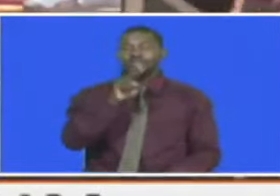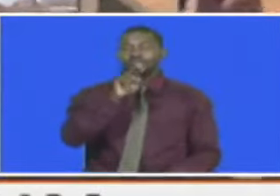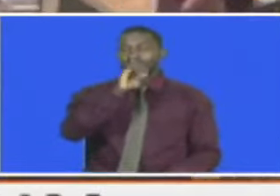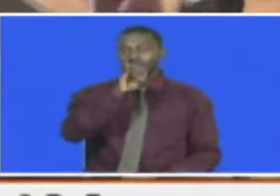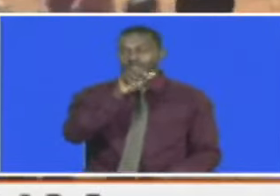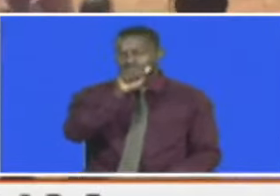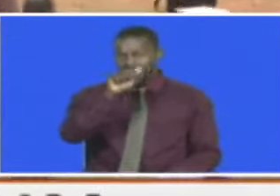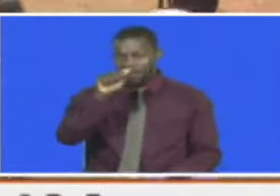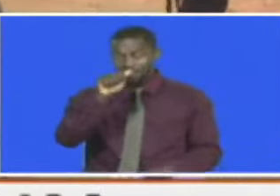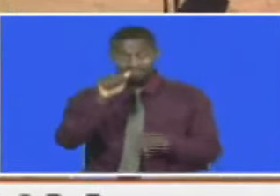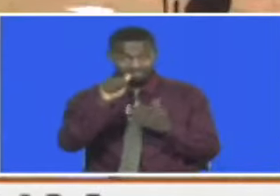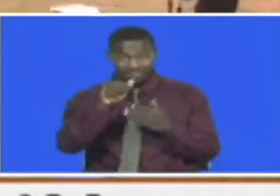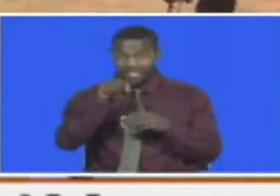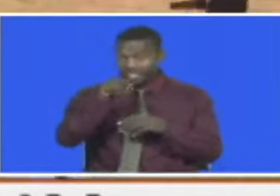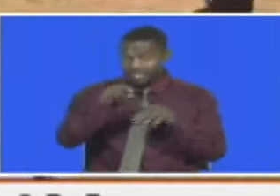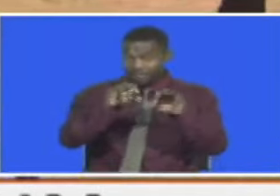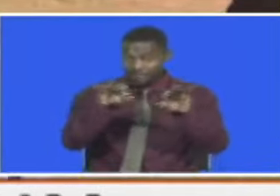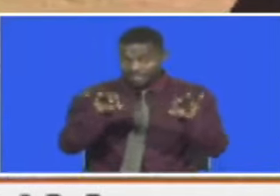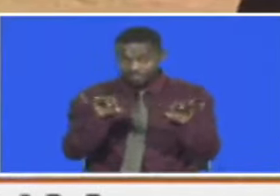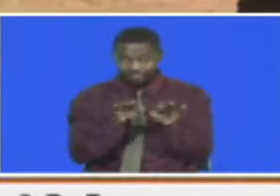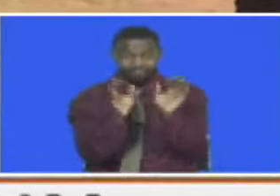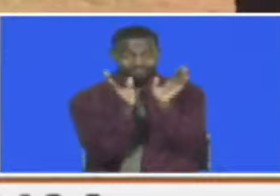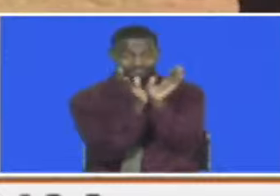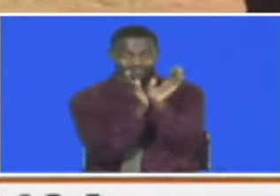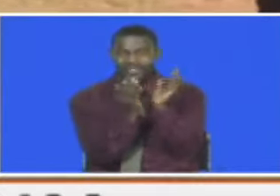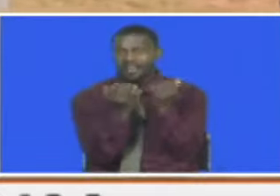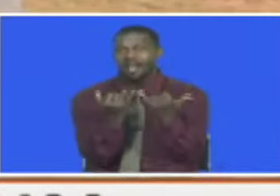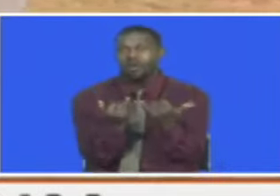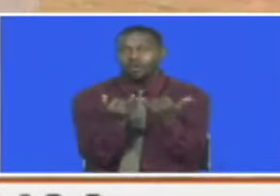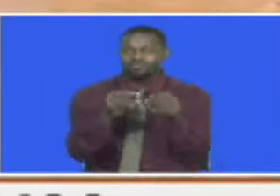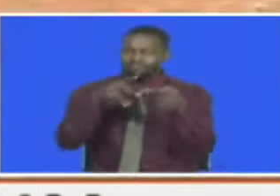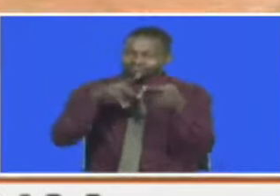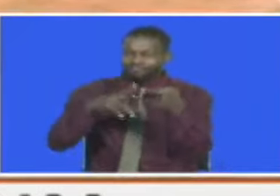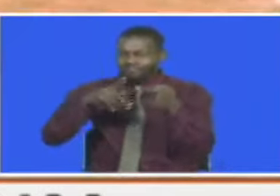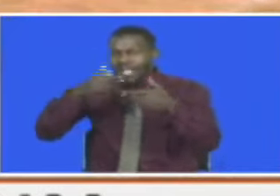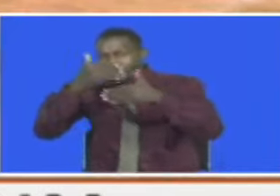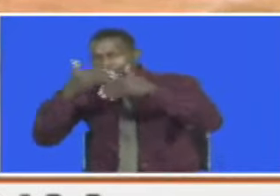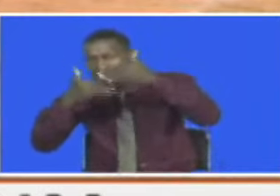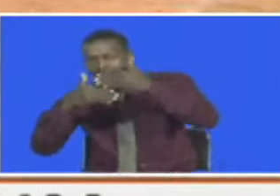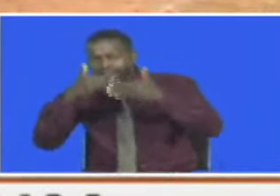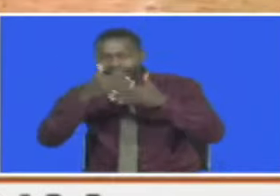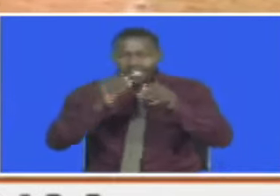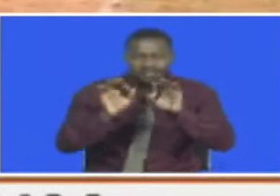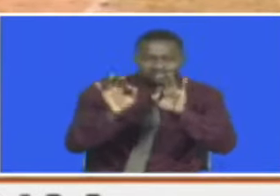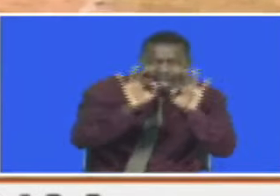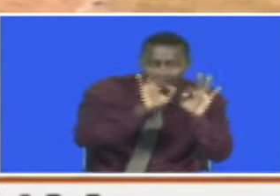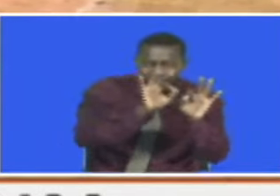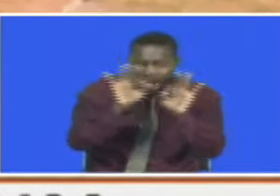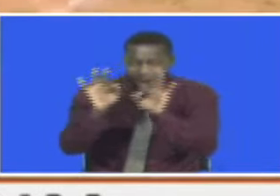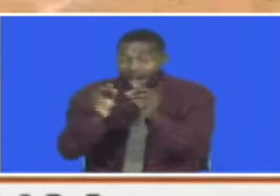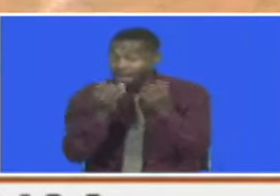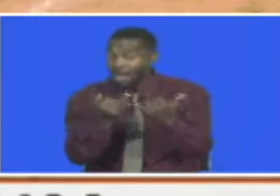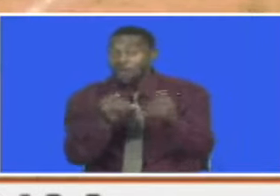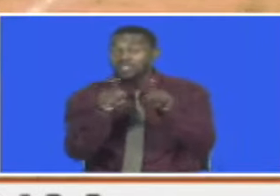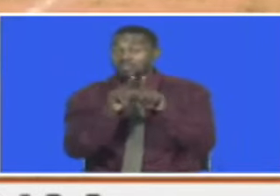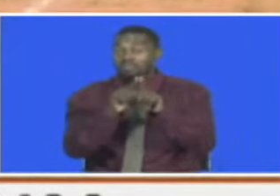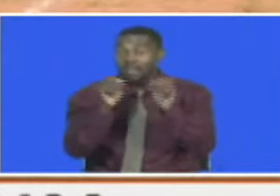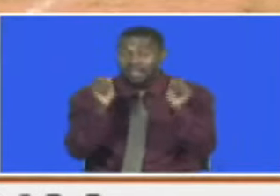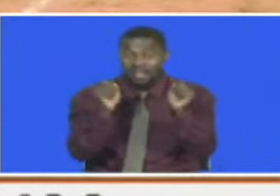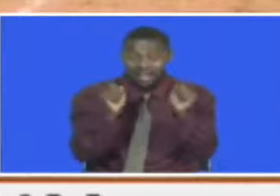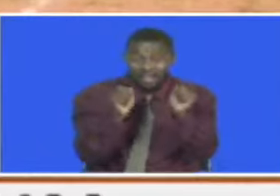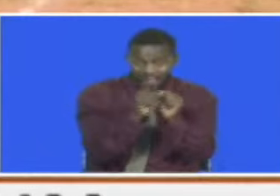Ni uga ambao umekuwa ukikarabatiwa usiku na mchana na sasa umetamatika na uwezo wa kupokea zaidi ya watu